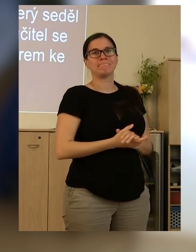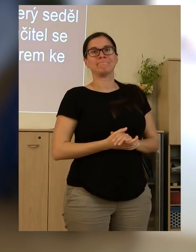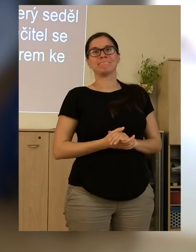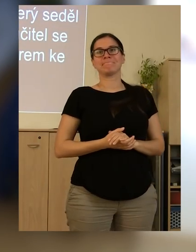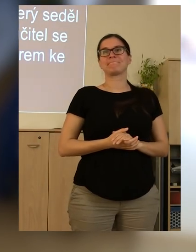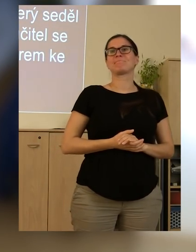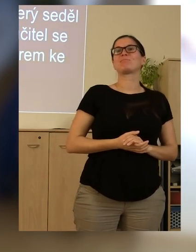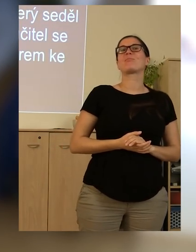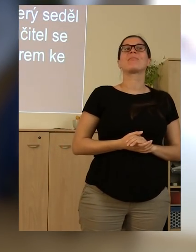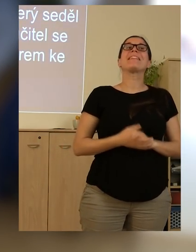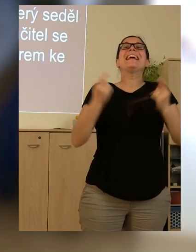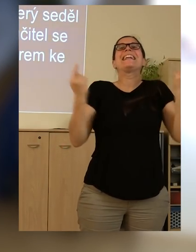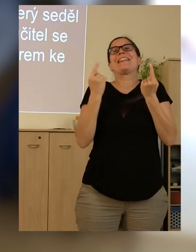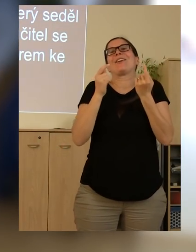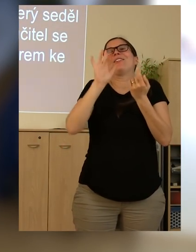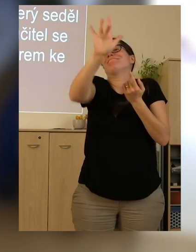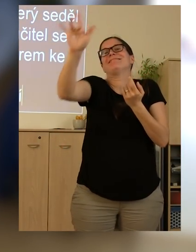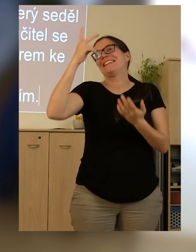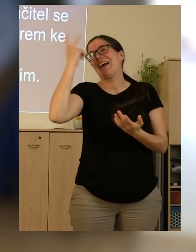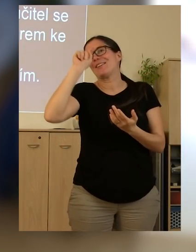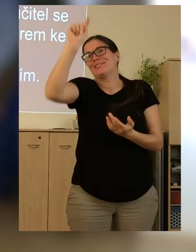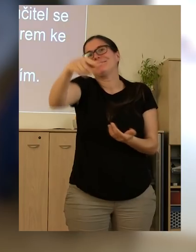Ale jak říkám, mrzí mě, že vám nerozumím.